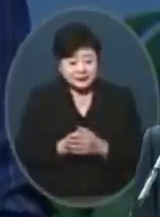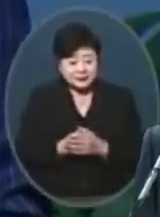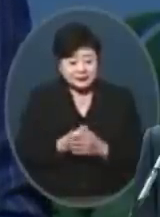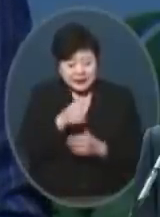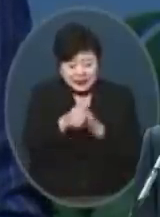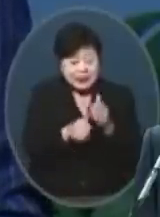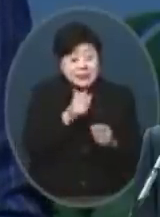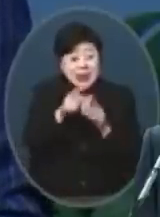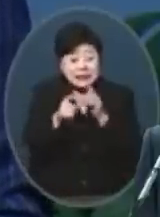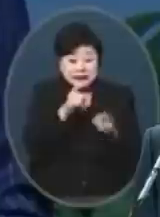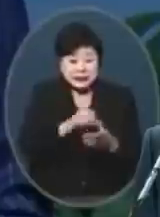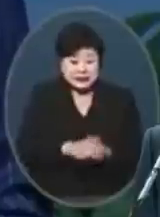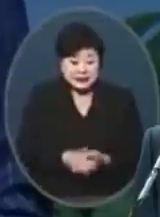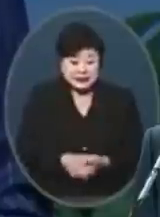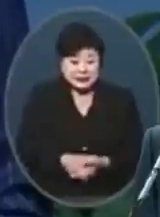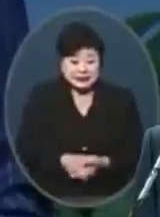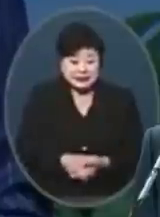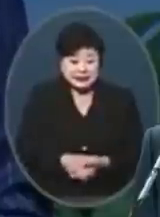하나님 말씀을